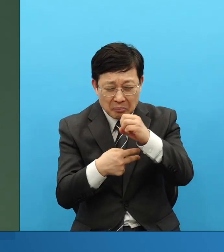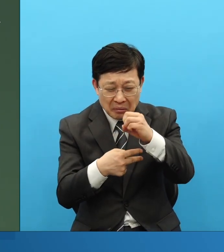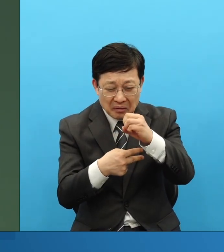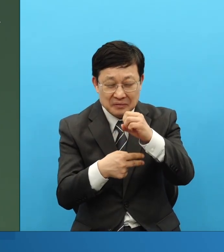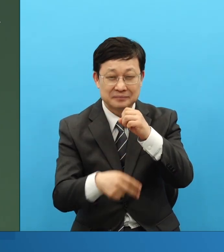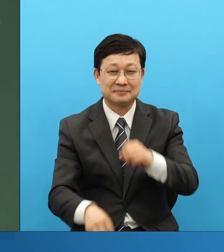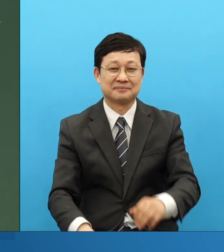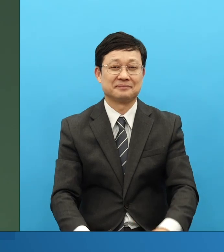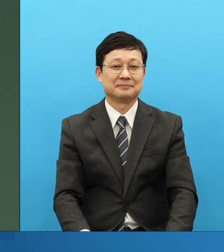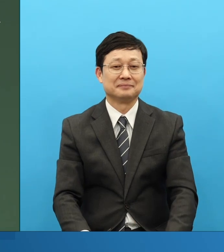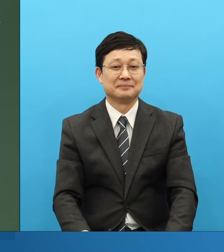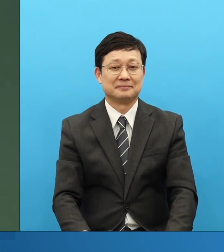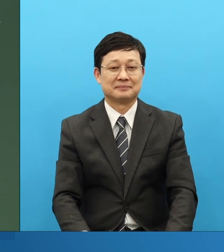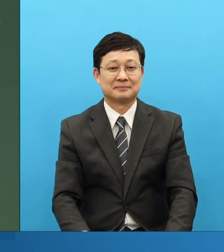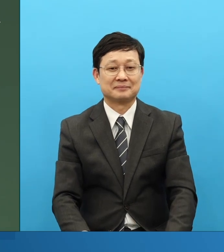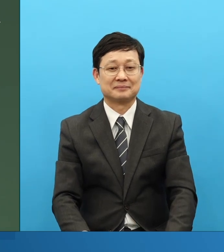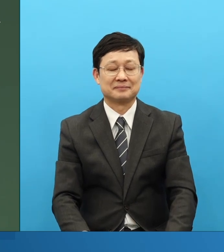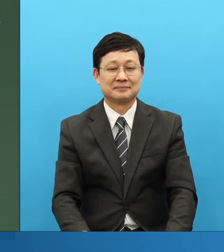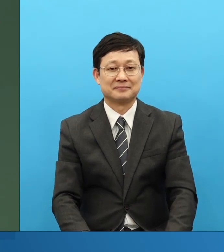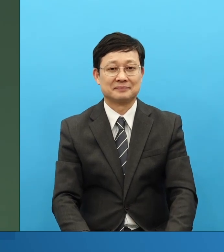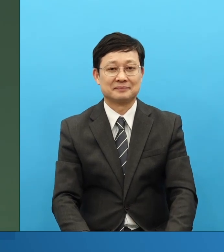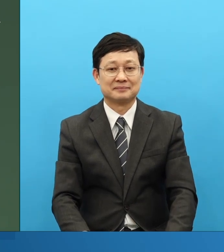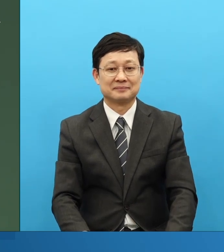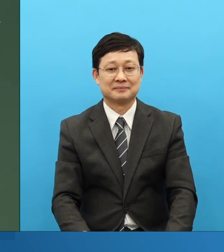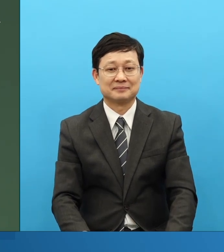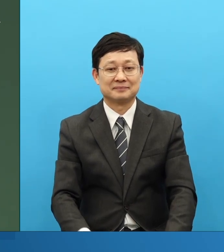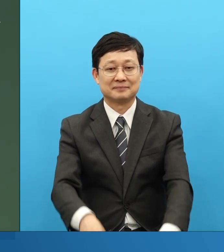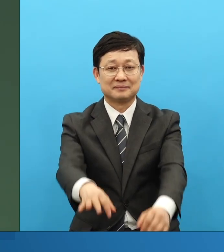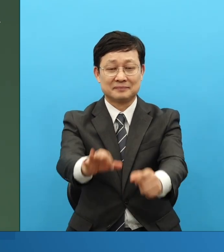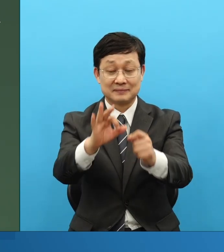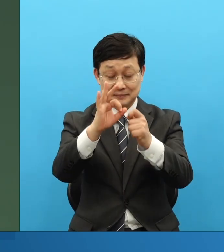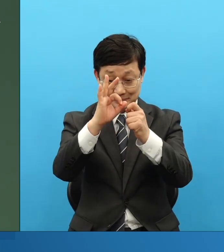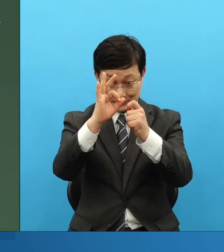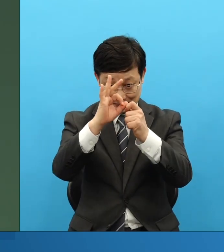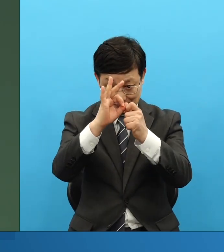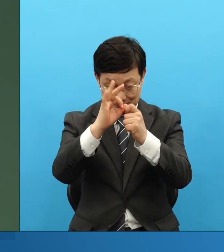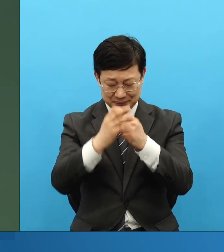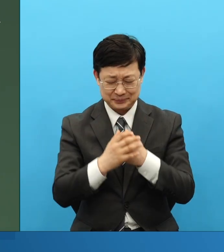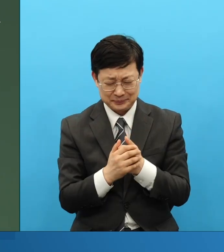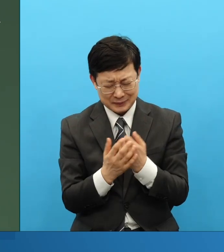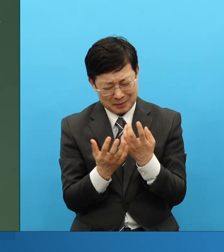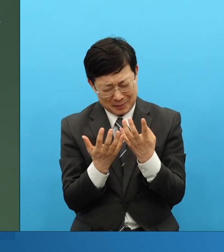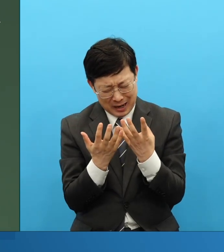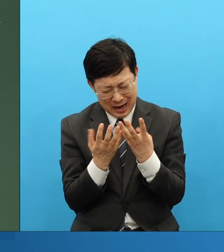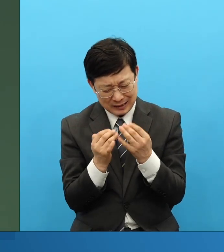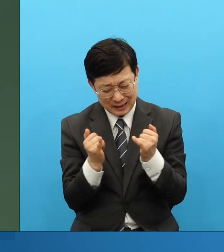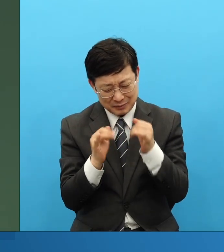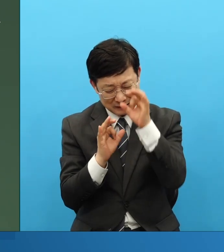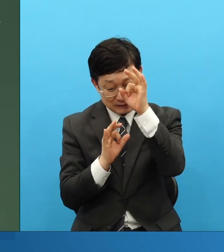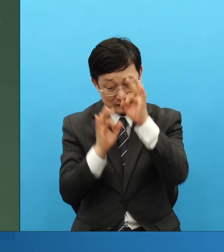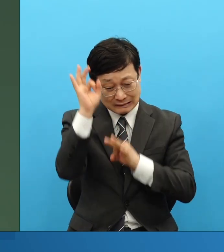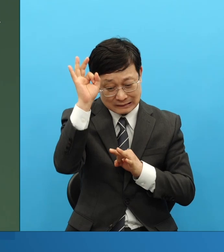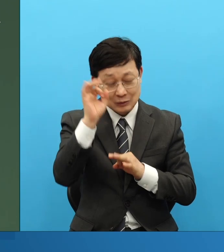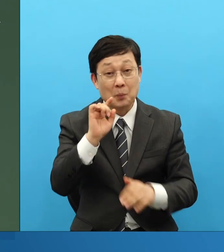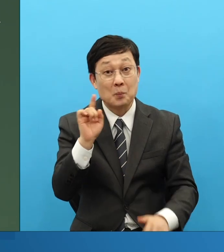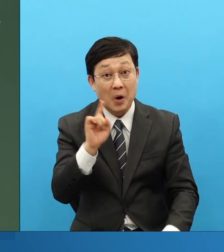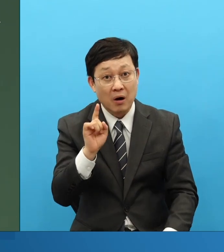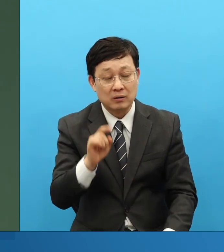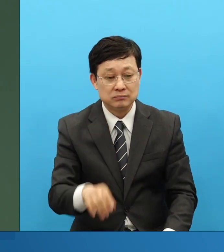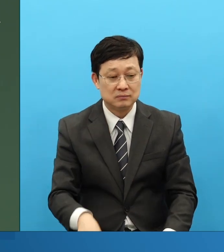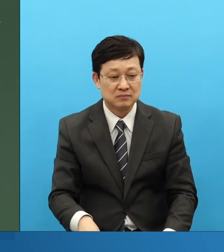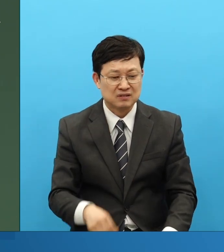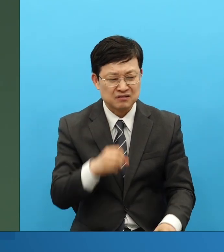많은 사람들이 이제 닥치는 대로 해요. And many people, they do whatever comes their way.